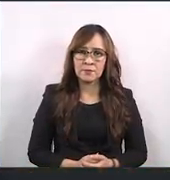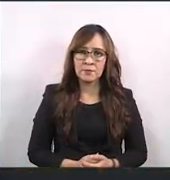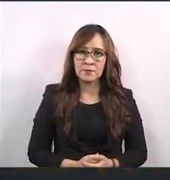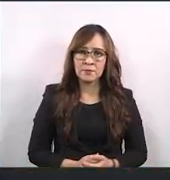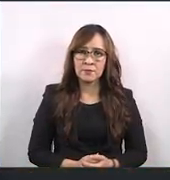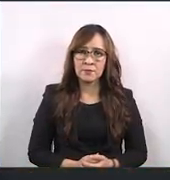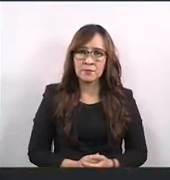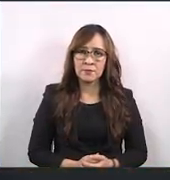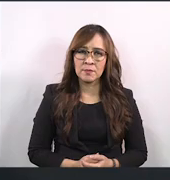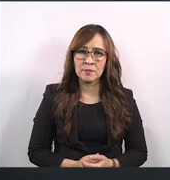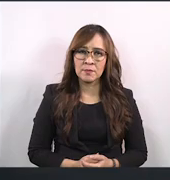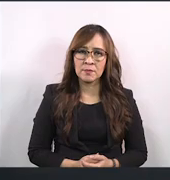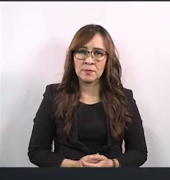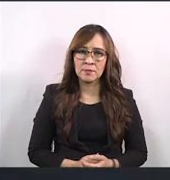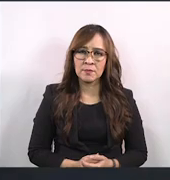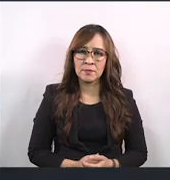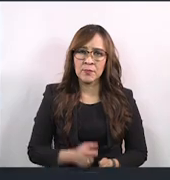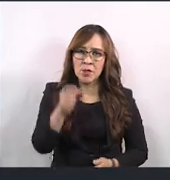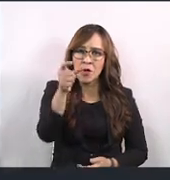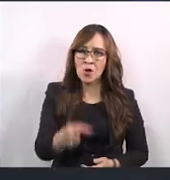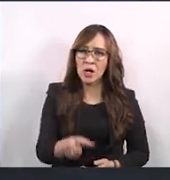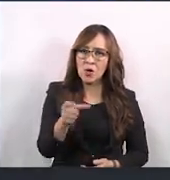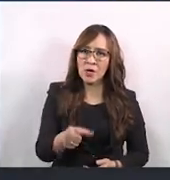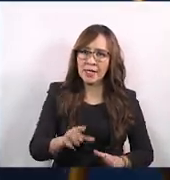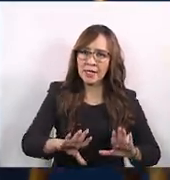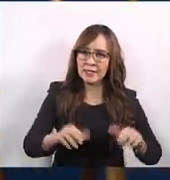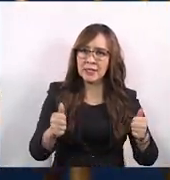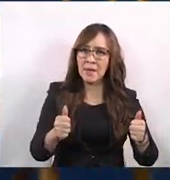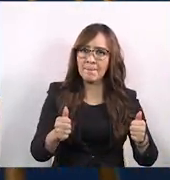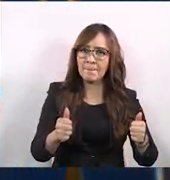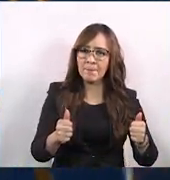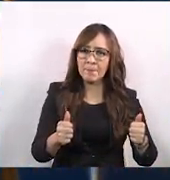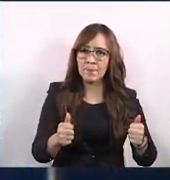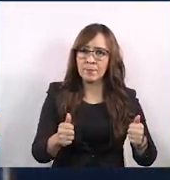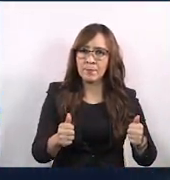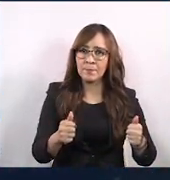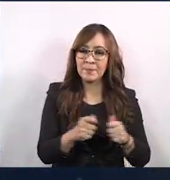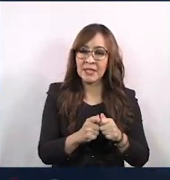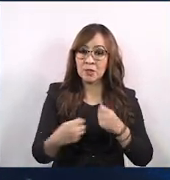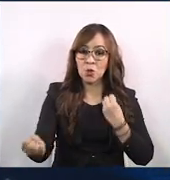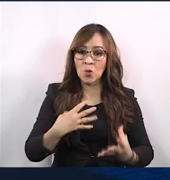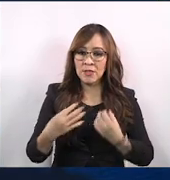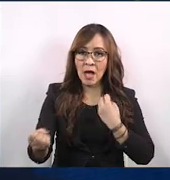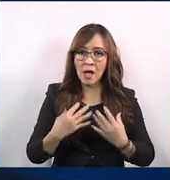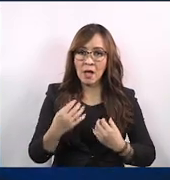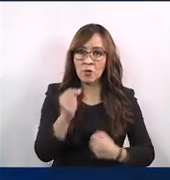Hai akitab bilang orang-orang dursila orang-orang yang siap buat apa saja demi duit